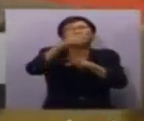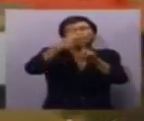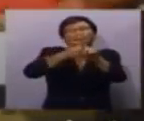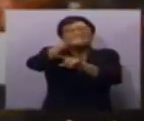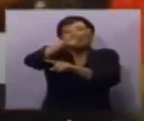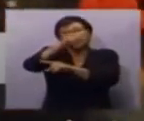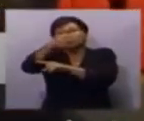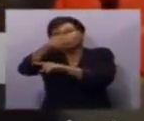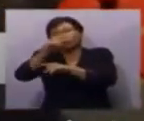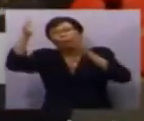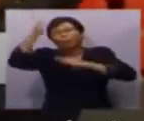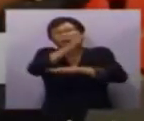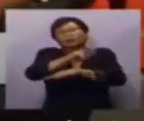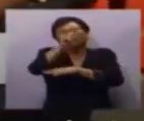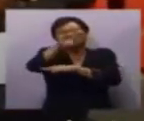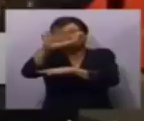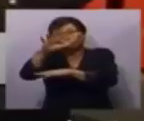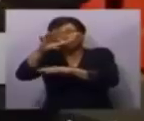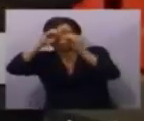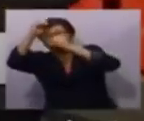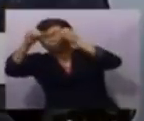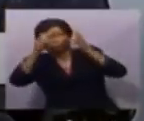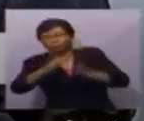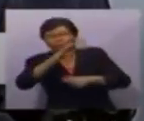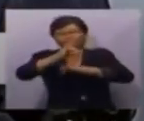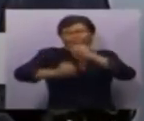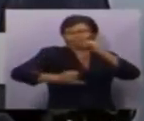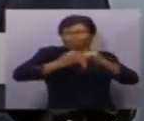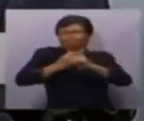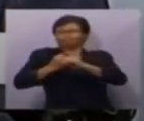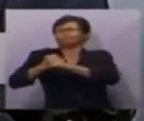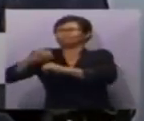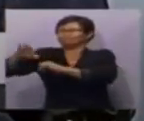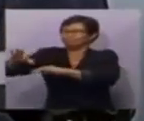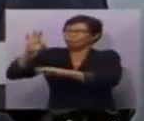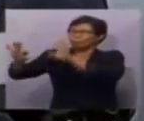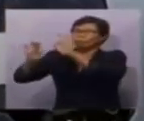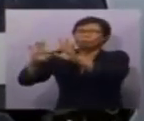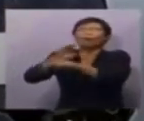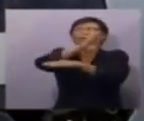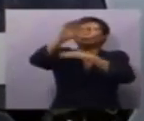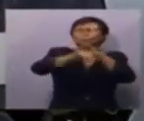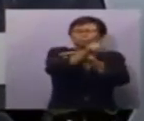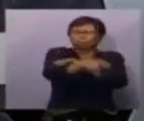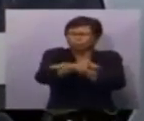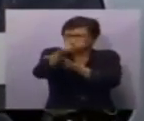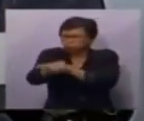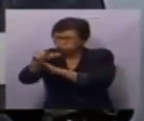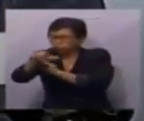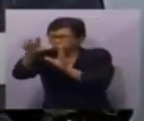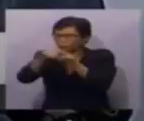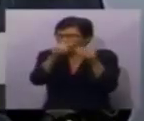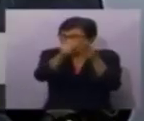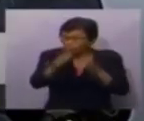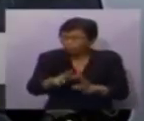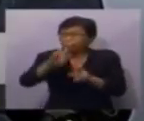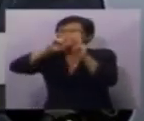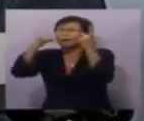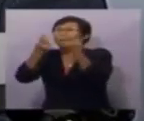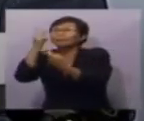tempatan dan 25 pemerhati antarabangsa. Semua pihak termasuk pemimpin-pemimpin parti